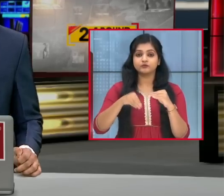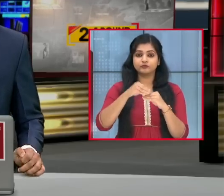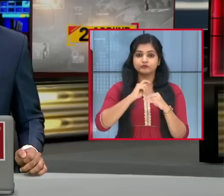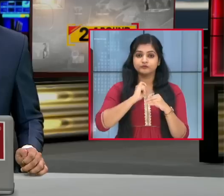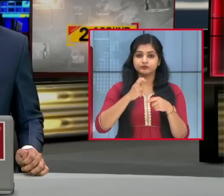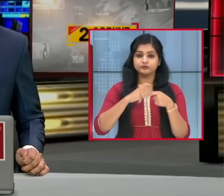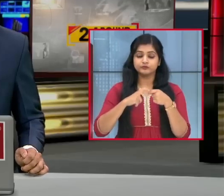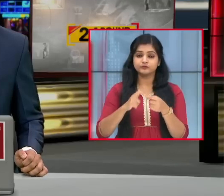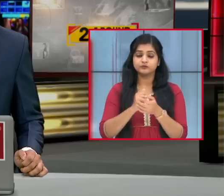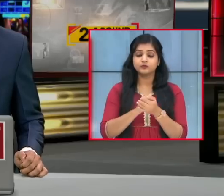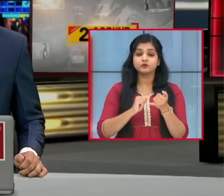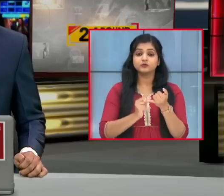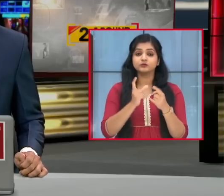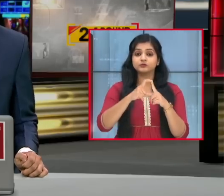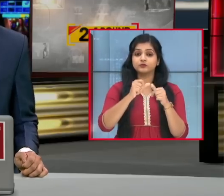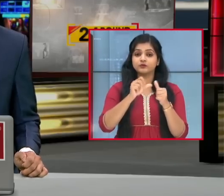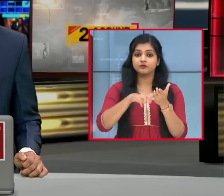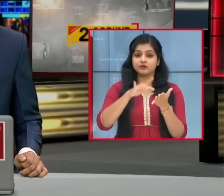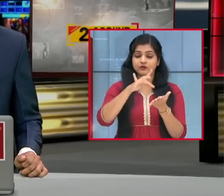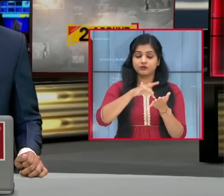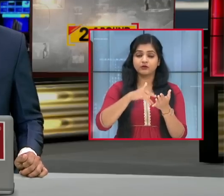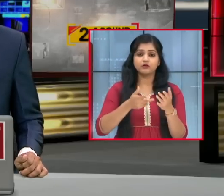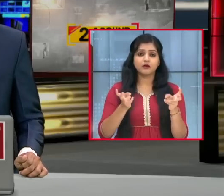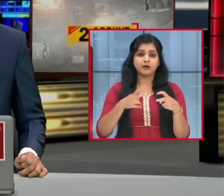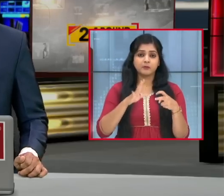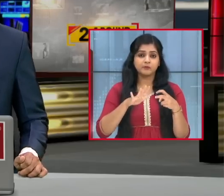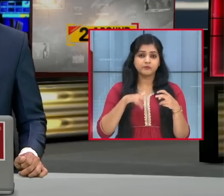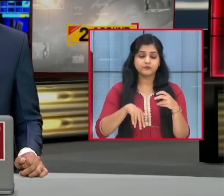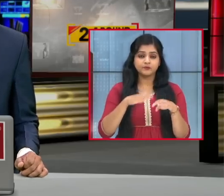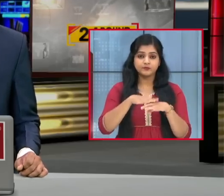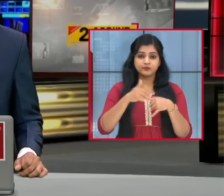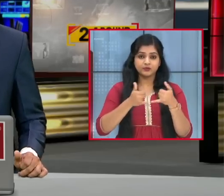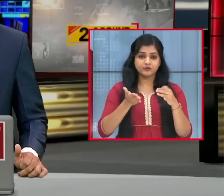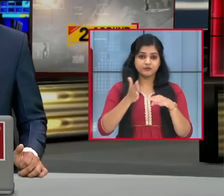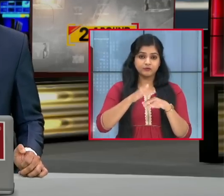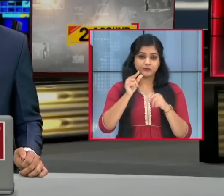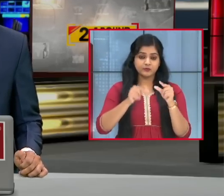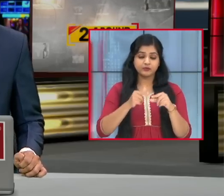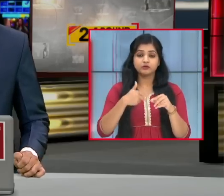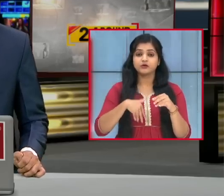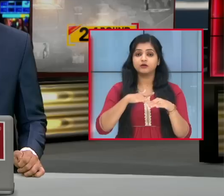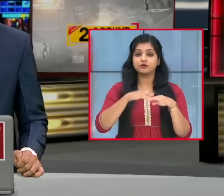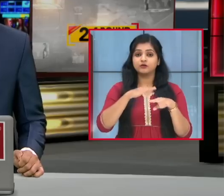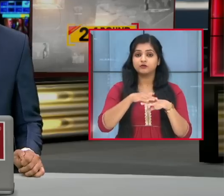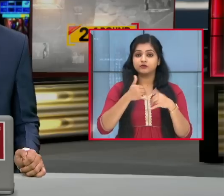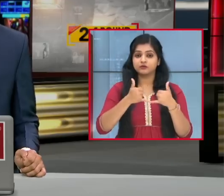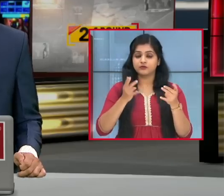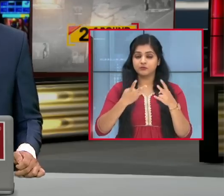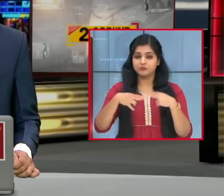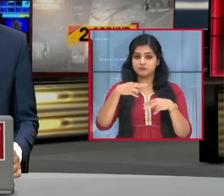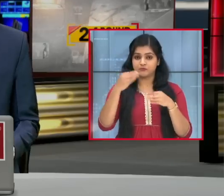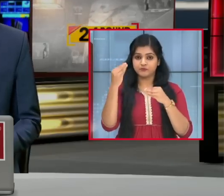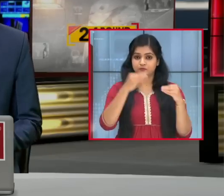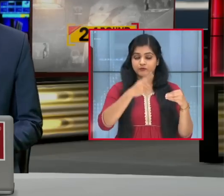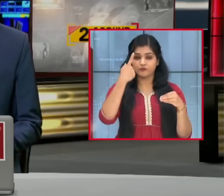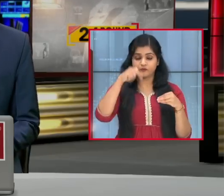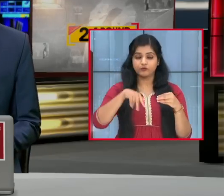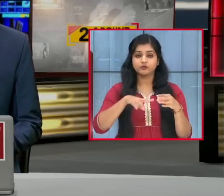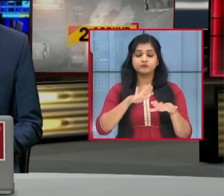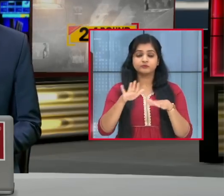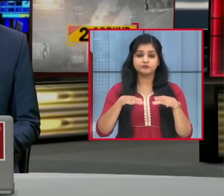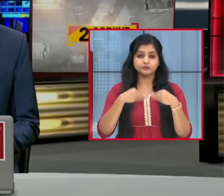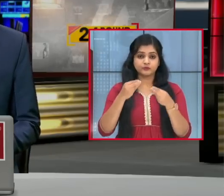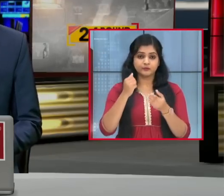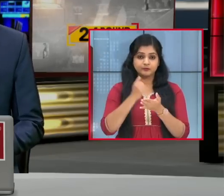സുഡാനിൽ കുടുങ്ങിക്കിടക്കുന്ന ഇന്ത്യക്കാരെ എത്രയും പെട്ടെന്ന് നാട്ടിലേക്ക് എത്തിക്കുക, അതിനായി എന്തൊക്കെ ചെയ്യാൻ പറ്റുമോ അത്തരം കാര്യങ്ങൾ നോക്കുക എന്ന നിർദ്ദേശം ഈ യോഗത്തിൽ